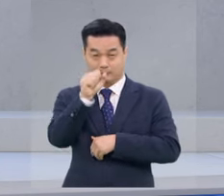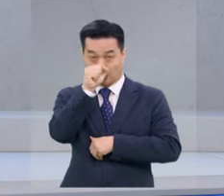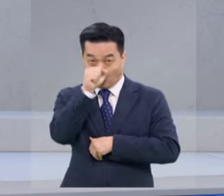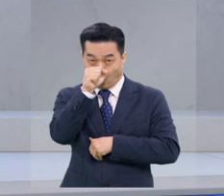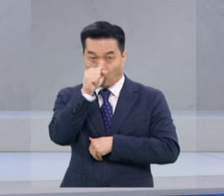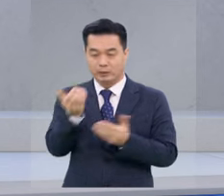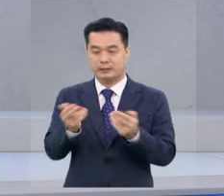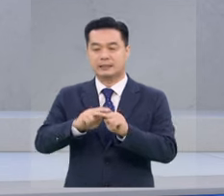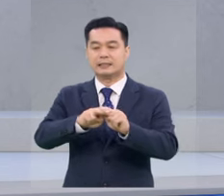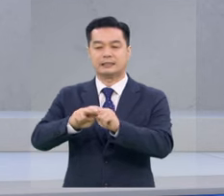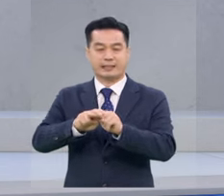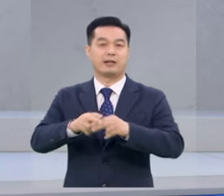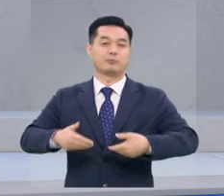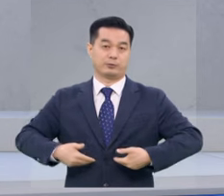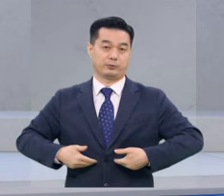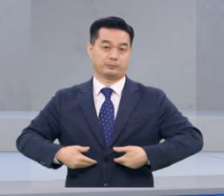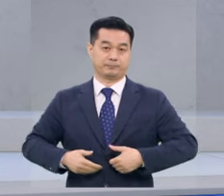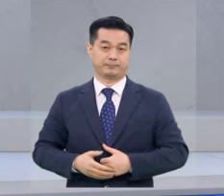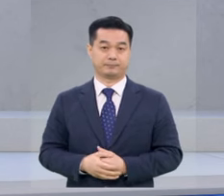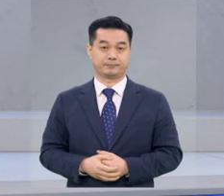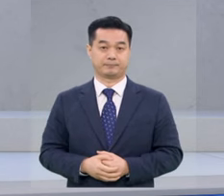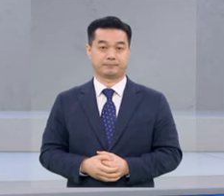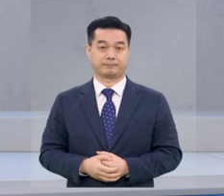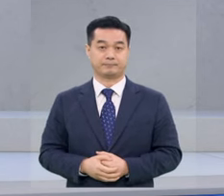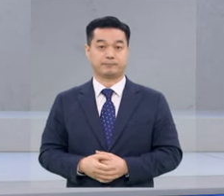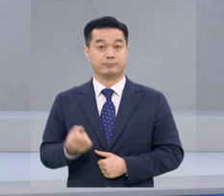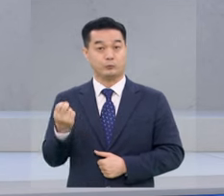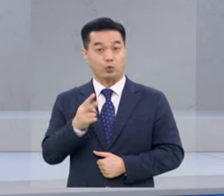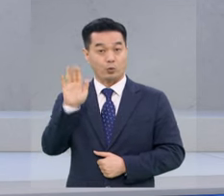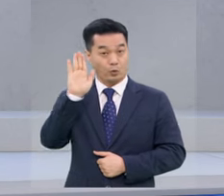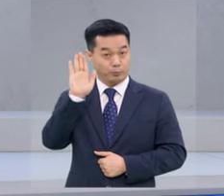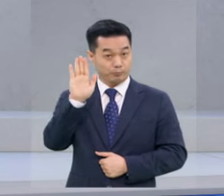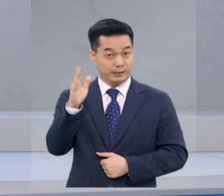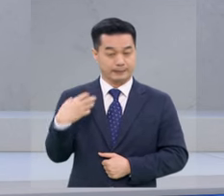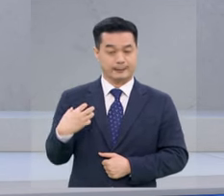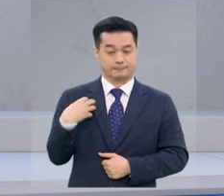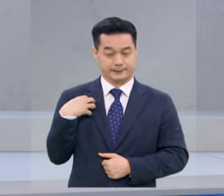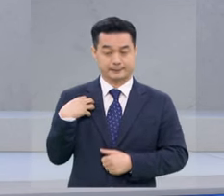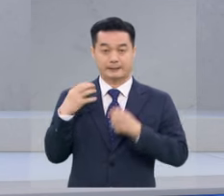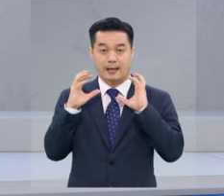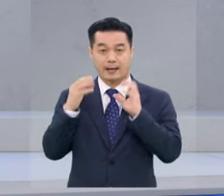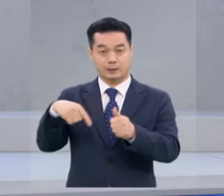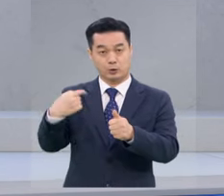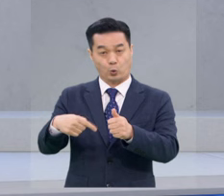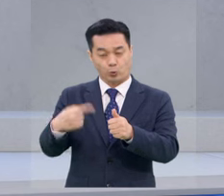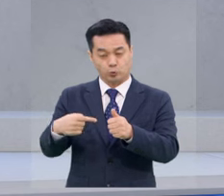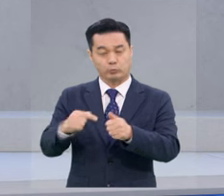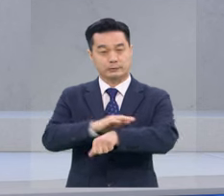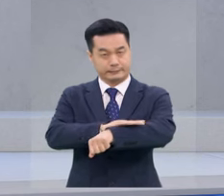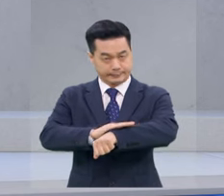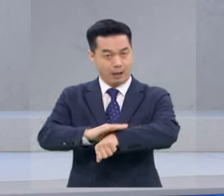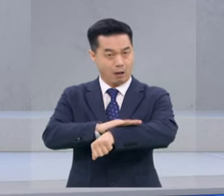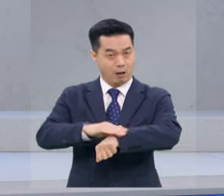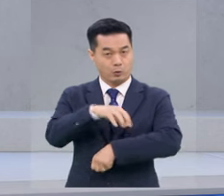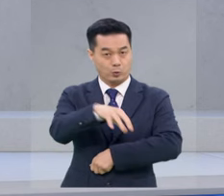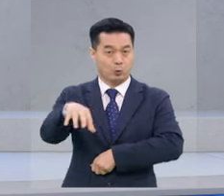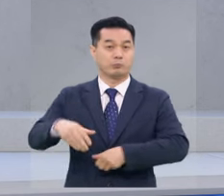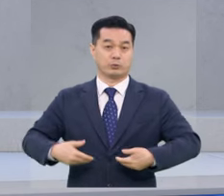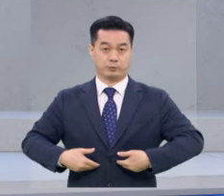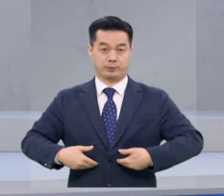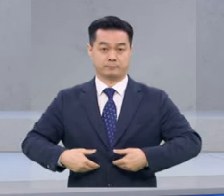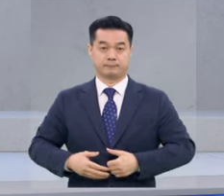일자리가 있어야 합니다 그리고 미래를 책임질 아이들의 교육이 제대로 이루어져야